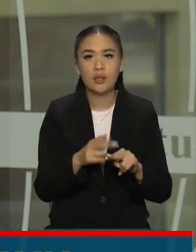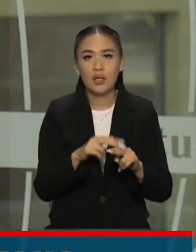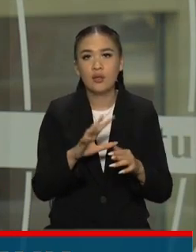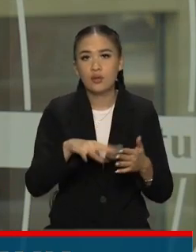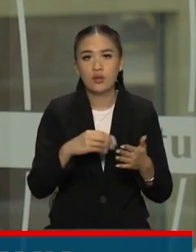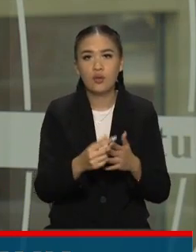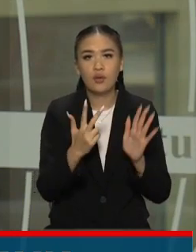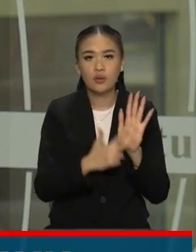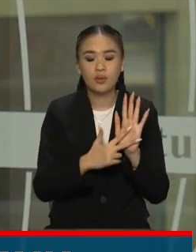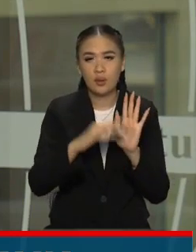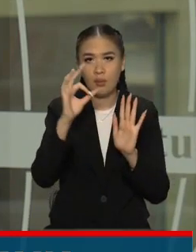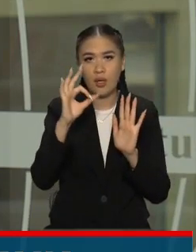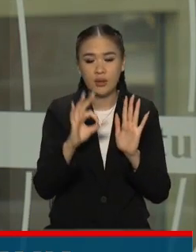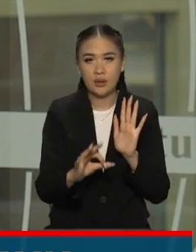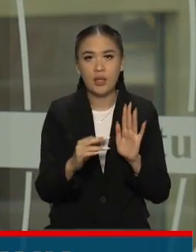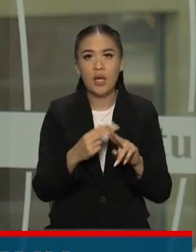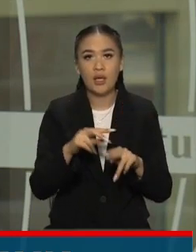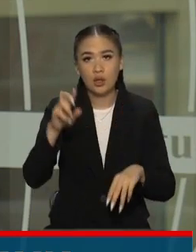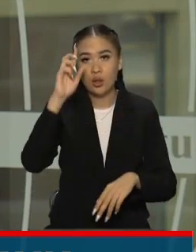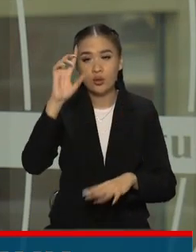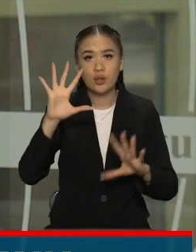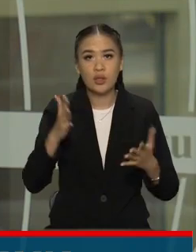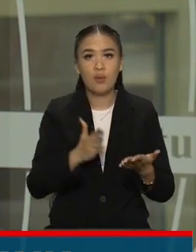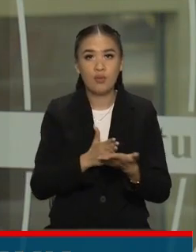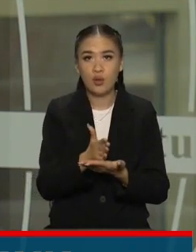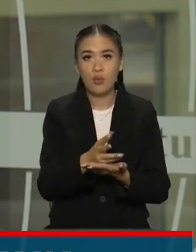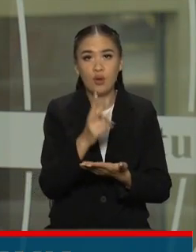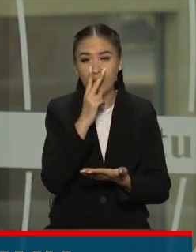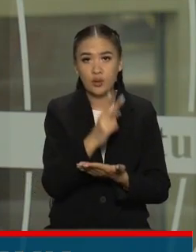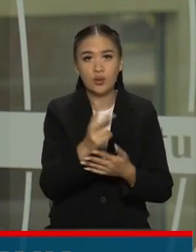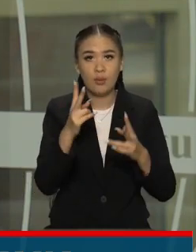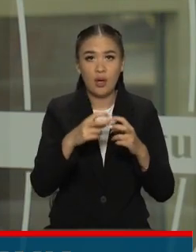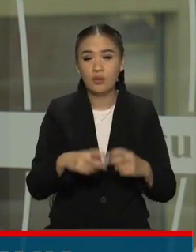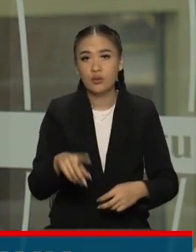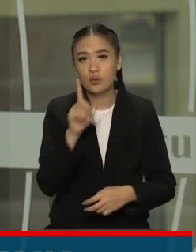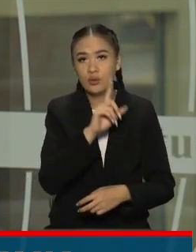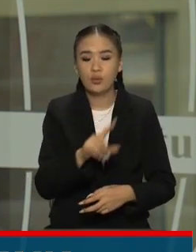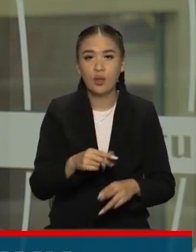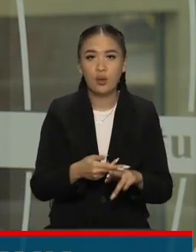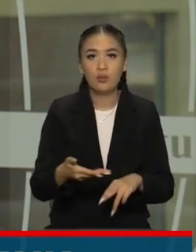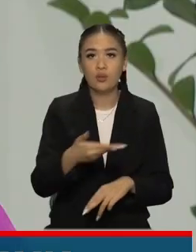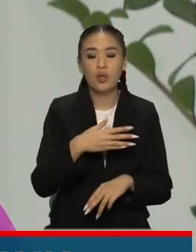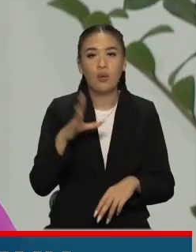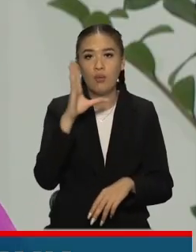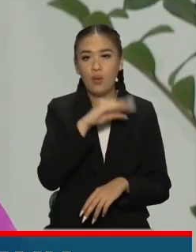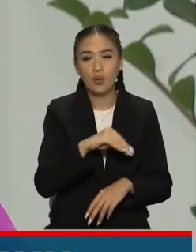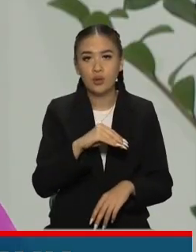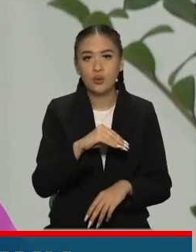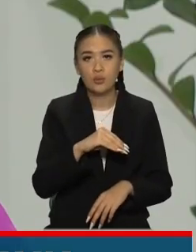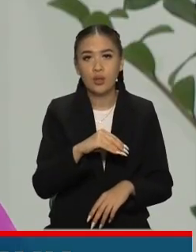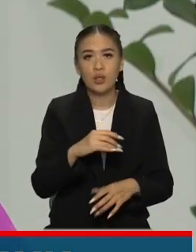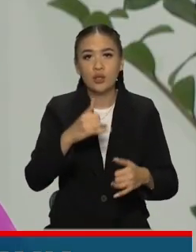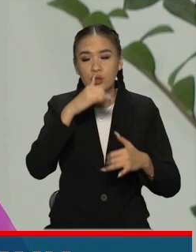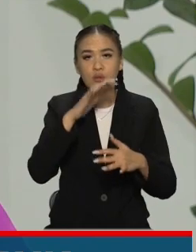достигло 80%. Если государство не примет прямое участие в этом процессе, то есть мы завтра столкнемся с тем, что мы не сможем